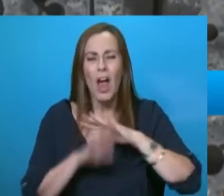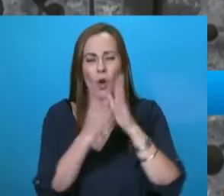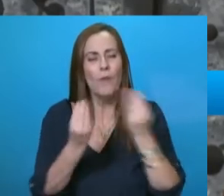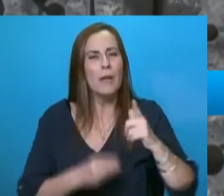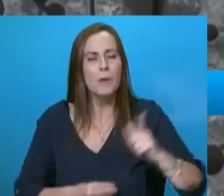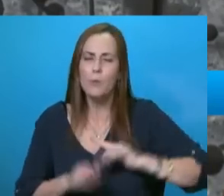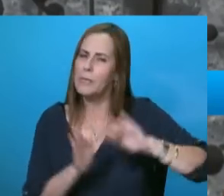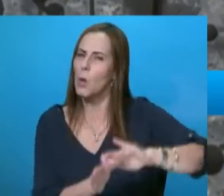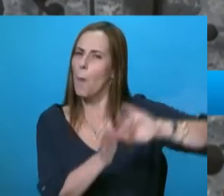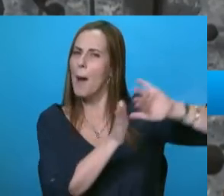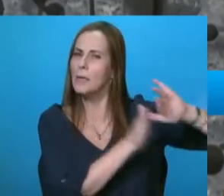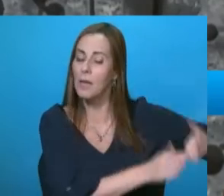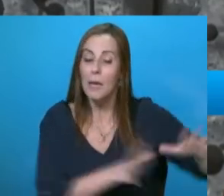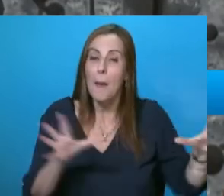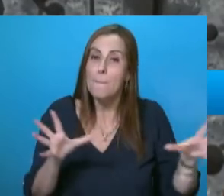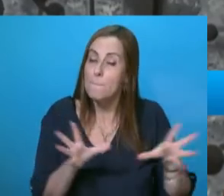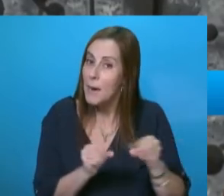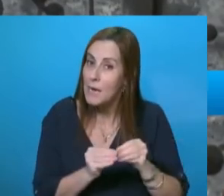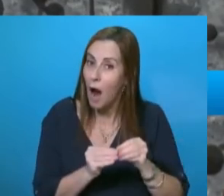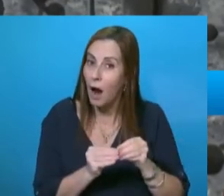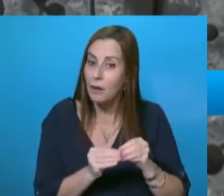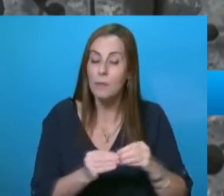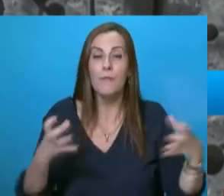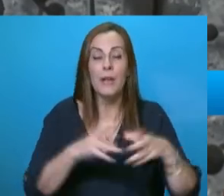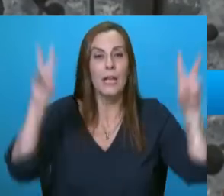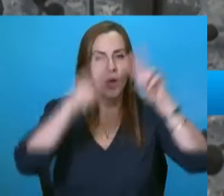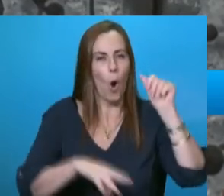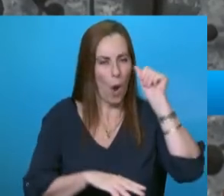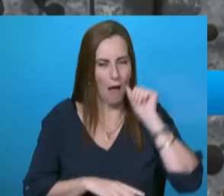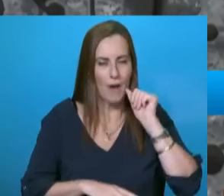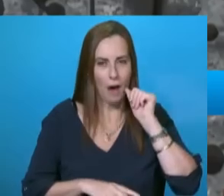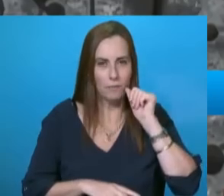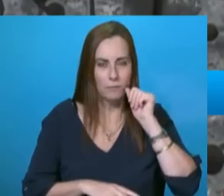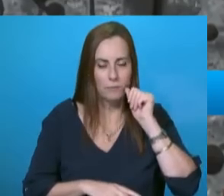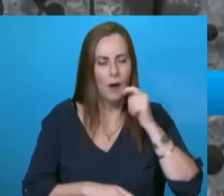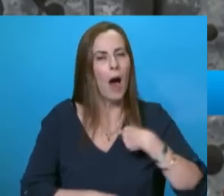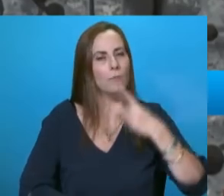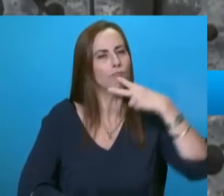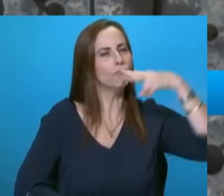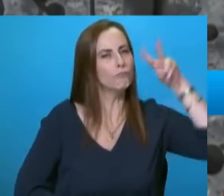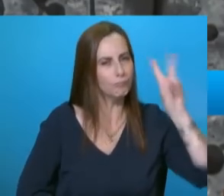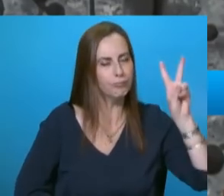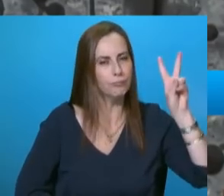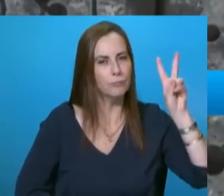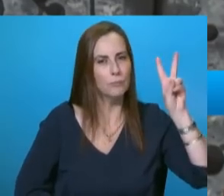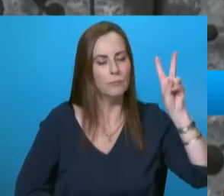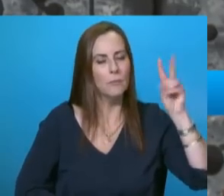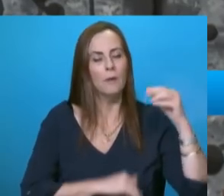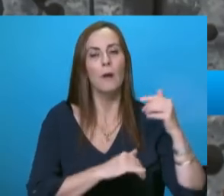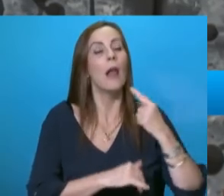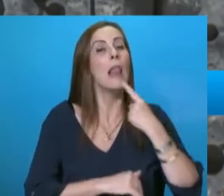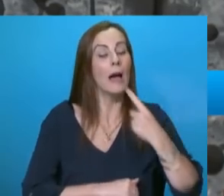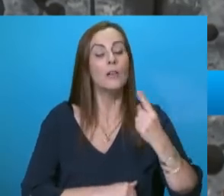בצד, וביחד עם חברינו לסיעת כחול לבן התחייבנו להציב את